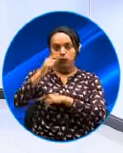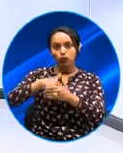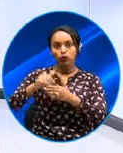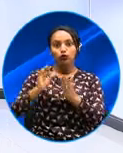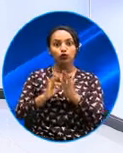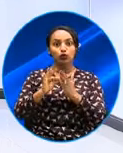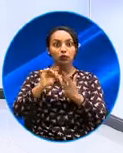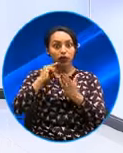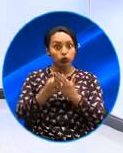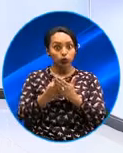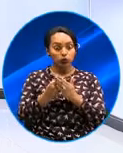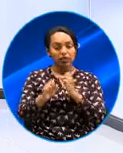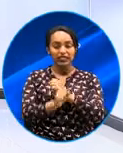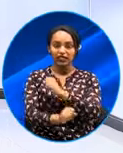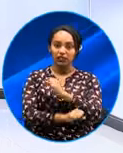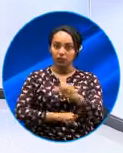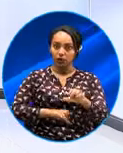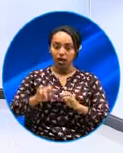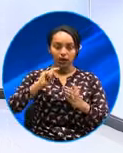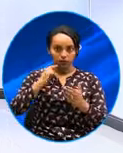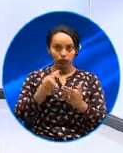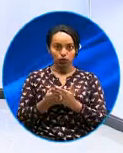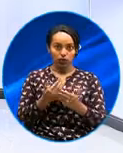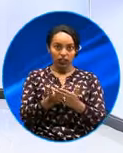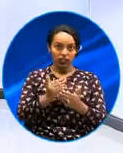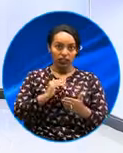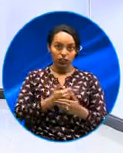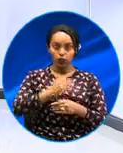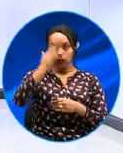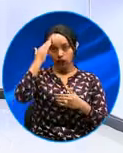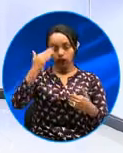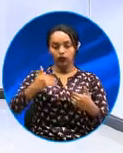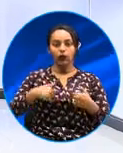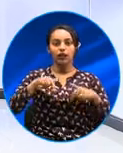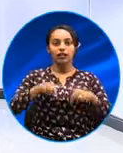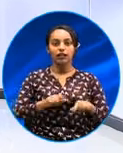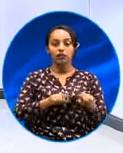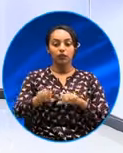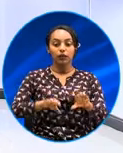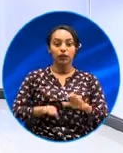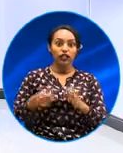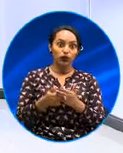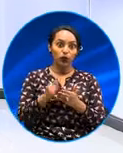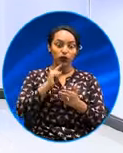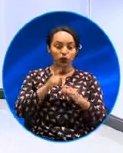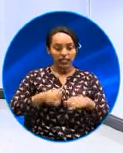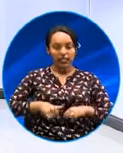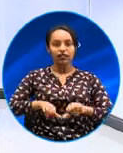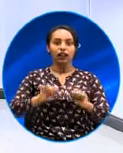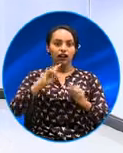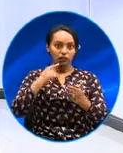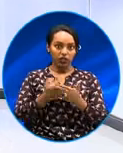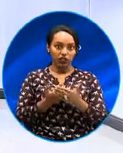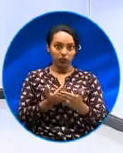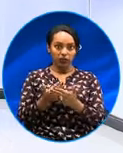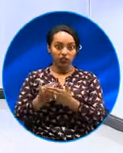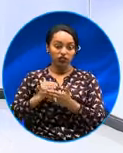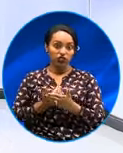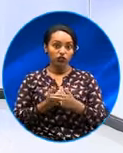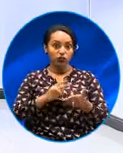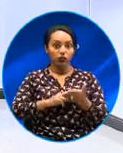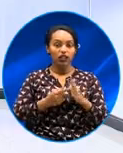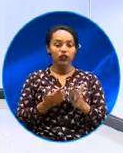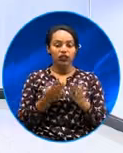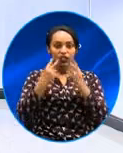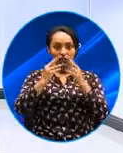የሚወጡ አሃዛዊ መረጃዎችን በመንተራስ መረጃዎችን ማድረሳችን ይታወቃል። ዛሬ የምናደርገው ይሄ ነው። እንቀጥላለን መረጃ ማድረሳችን ማለት